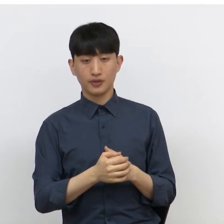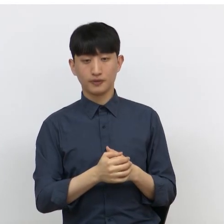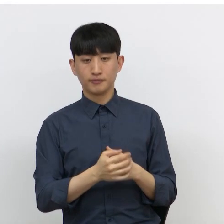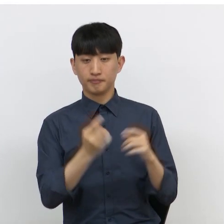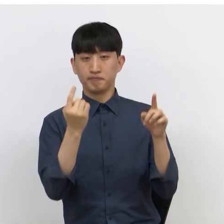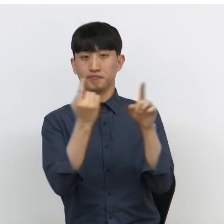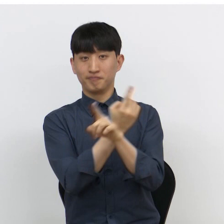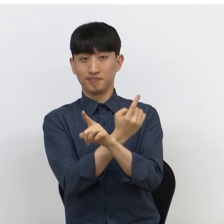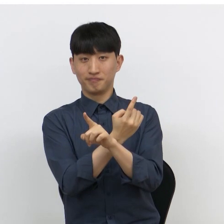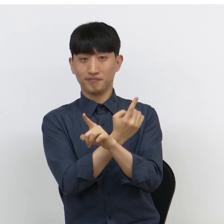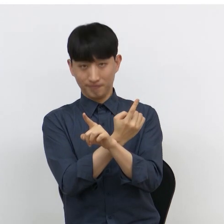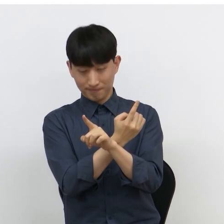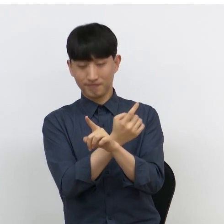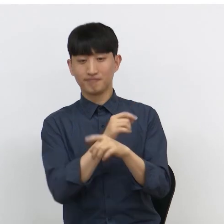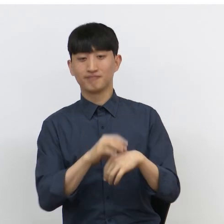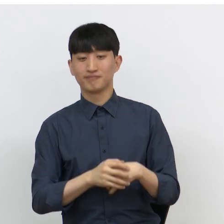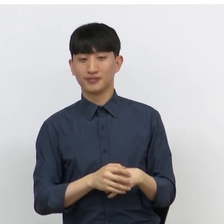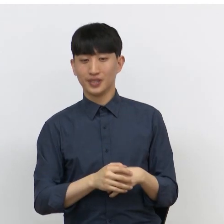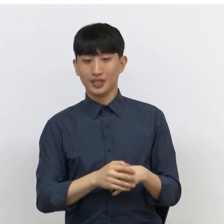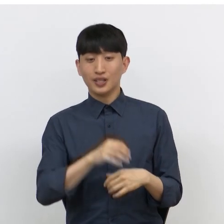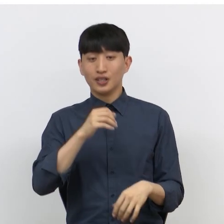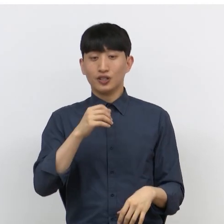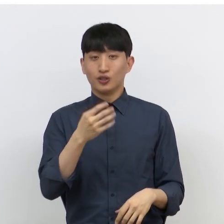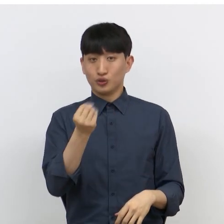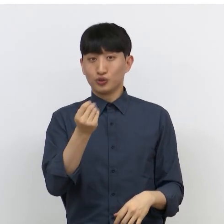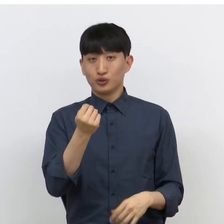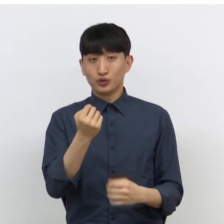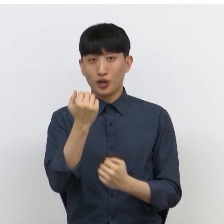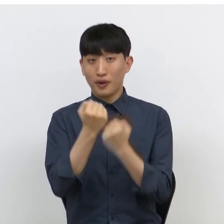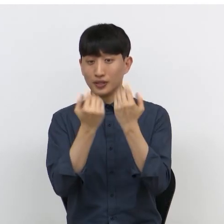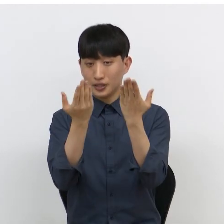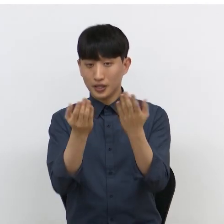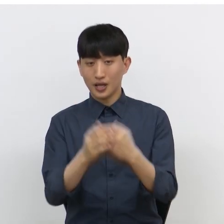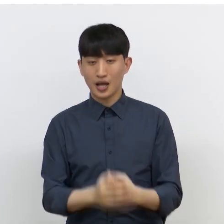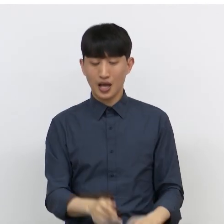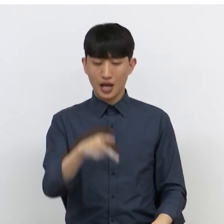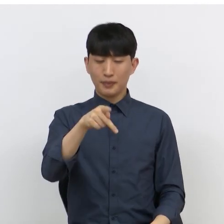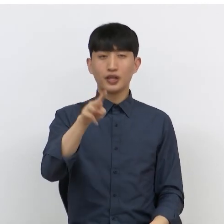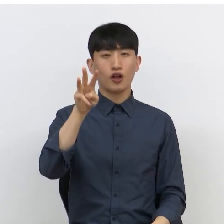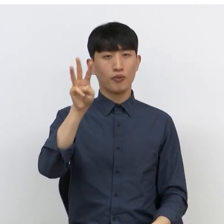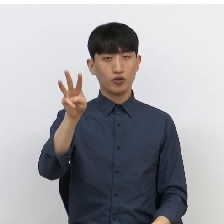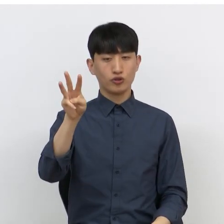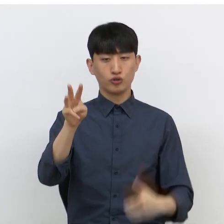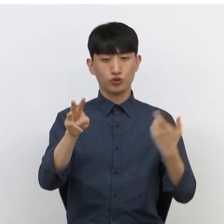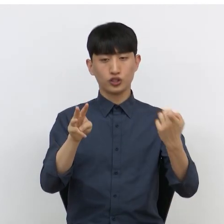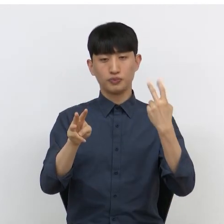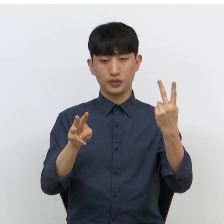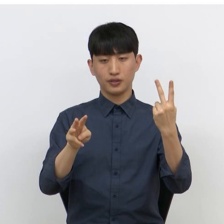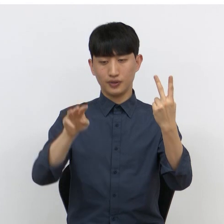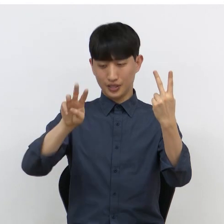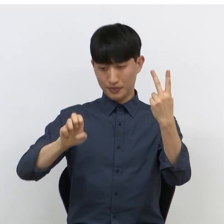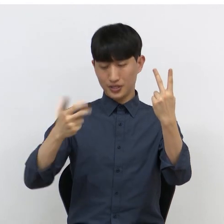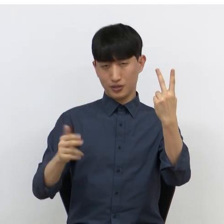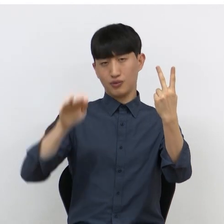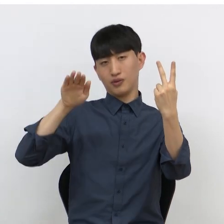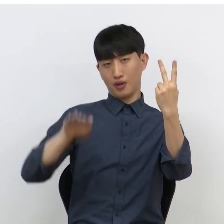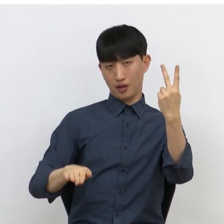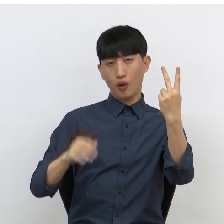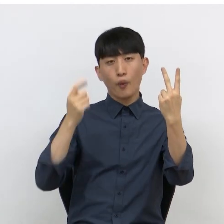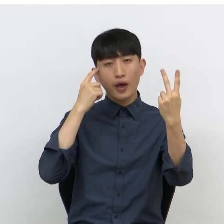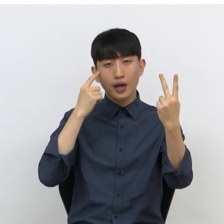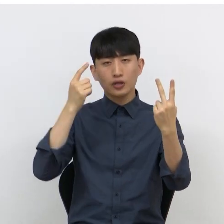바꿨습니다. 그래서 이걸 좀 더 수치로 말씀을 드리면 PW를 62에서 37을 확 낮췄죠. 왜냐하면 눈떨림이